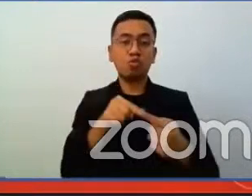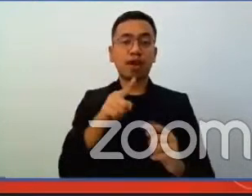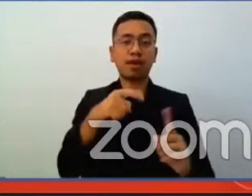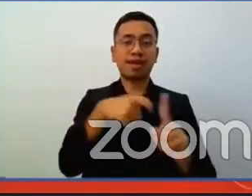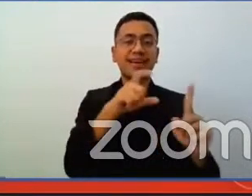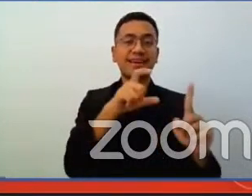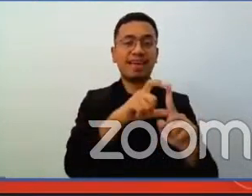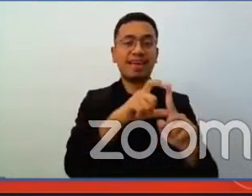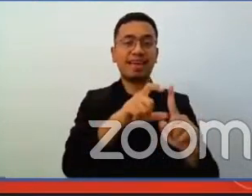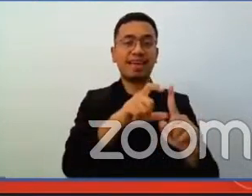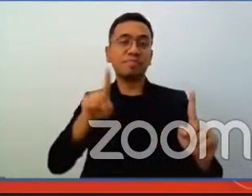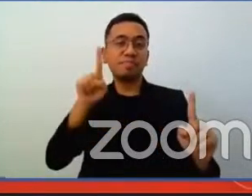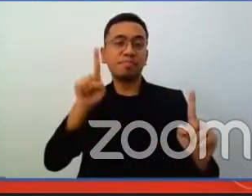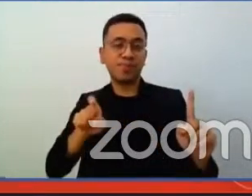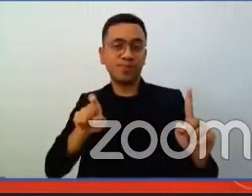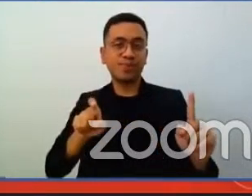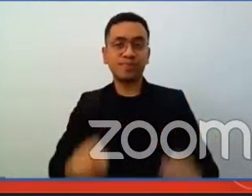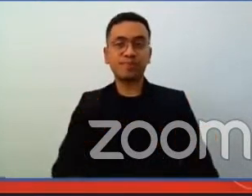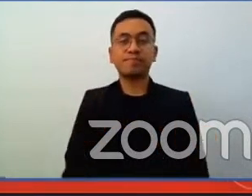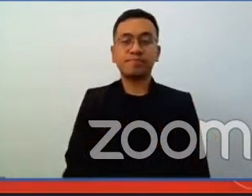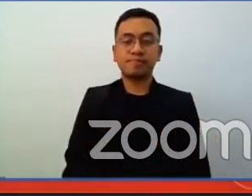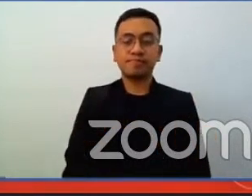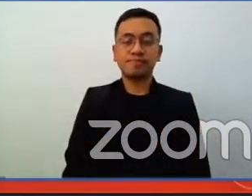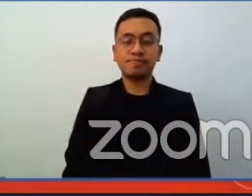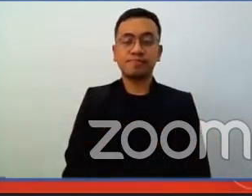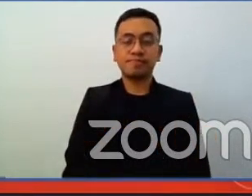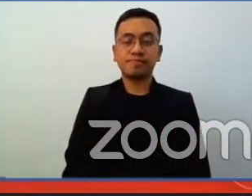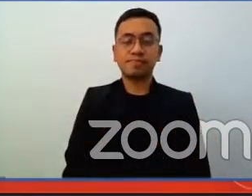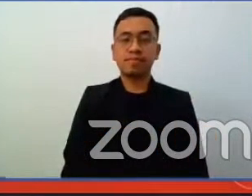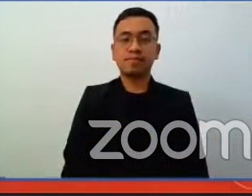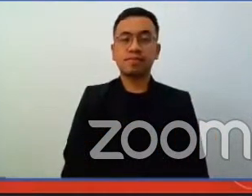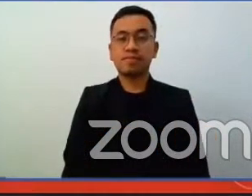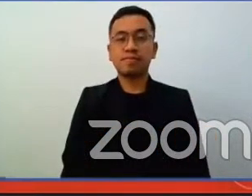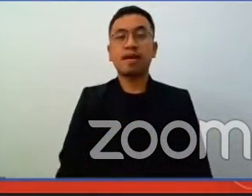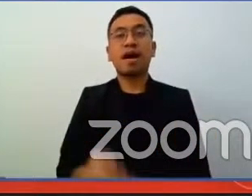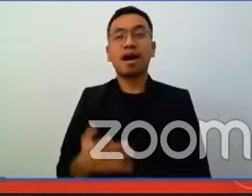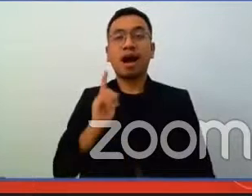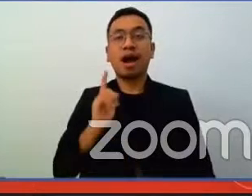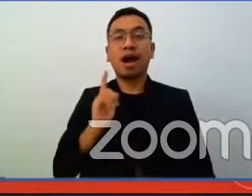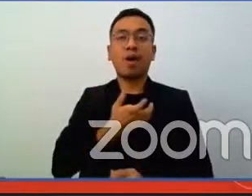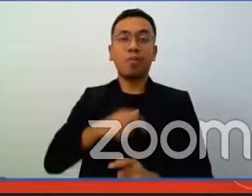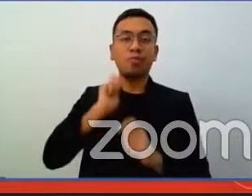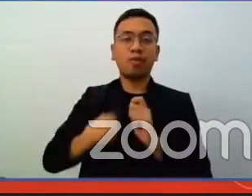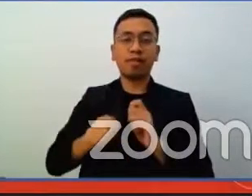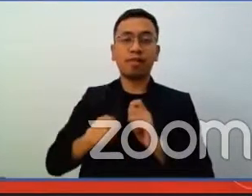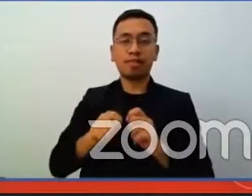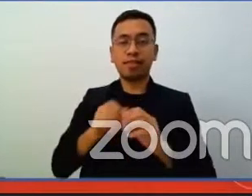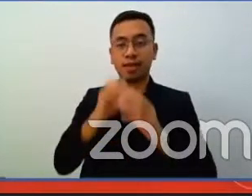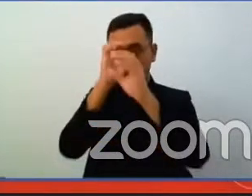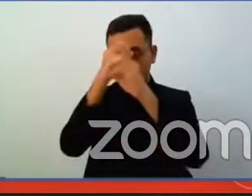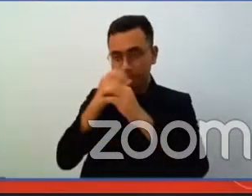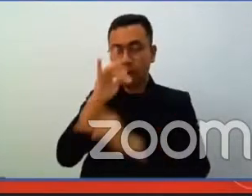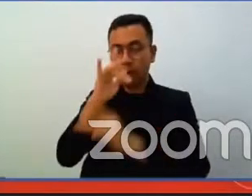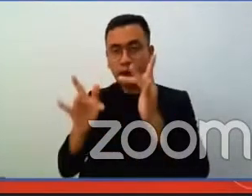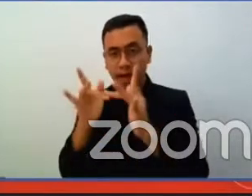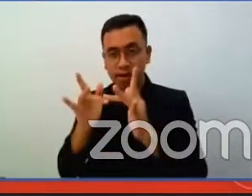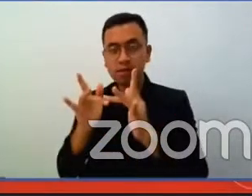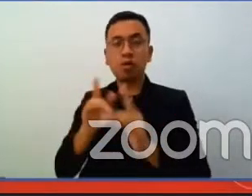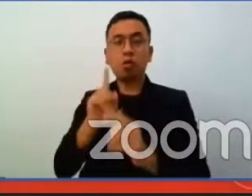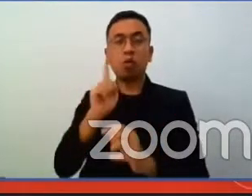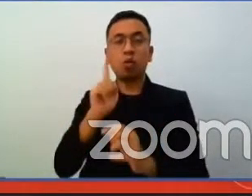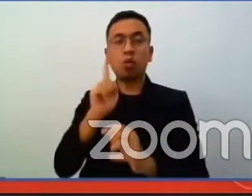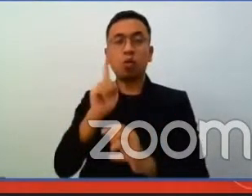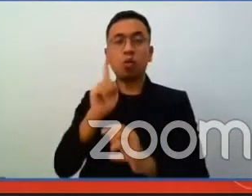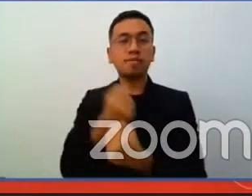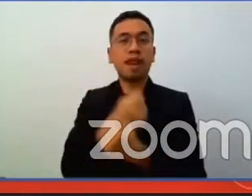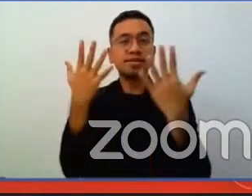ada. Ini yang penting. Jadi sebelum kita membuat virtual lab, harusnya jelas virtual